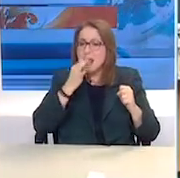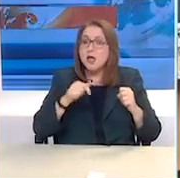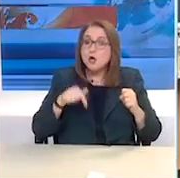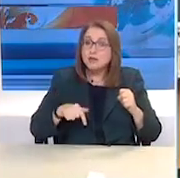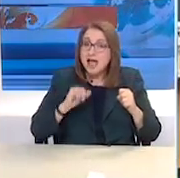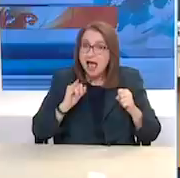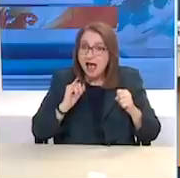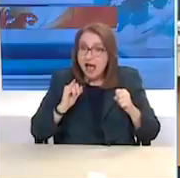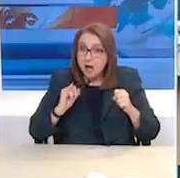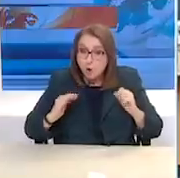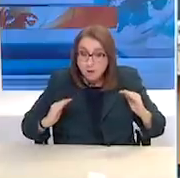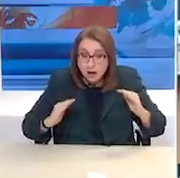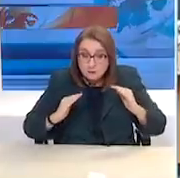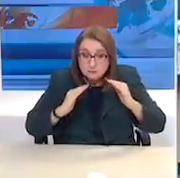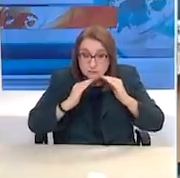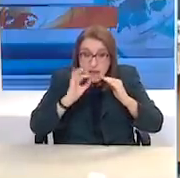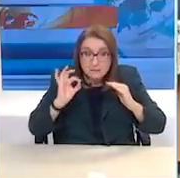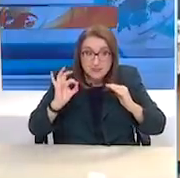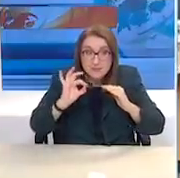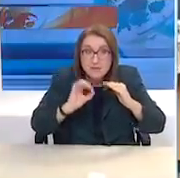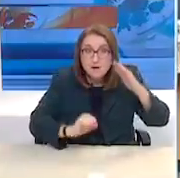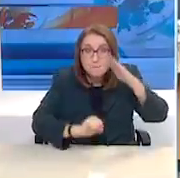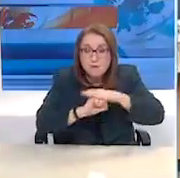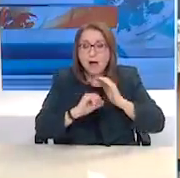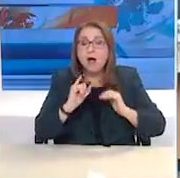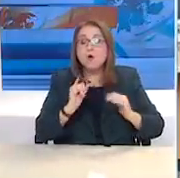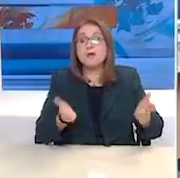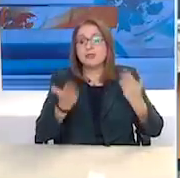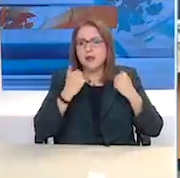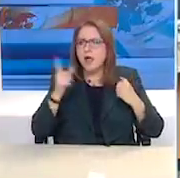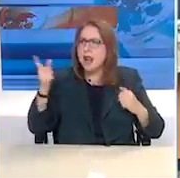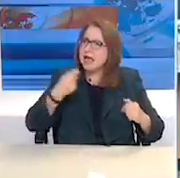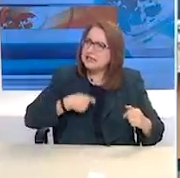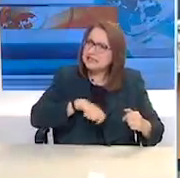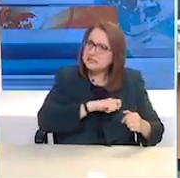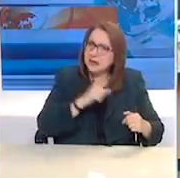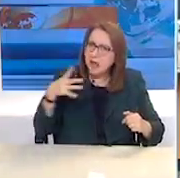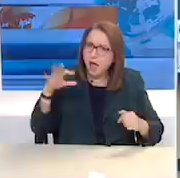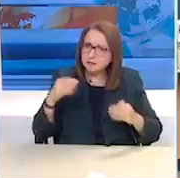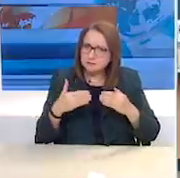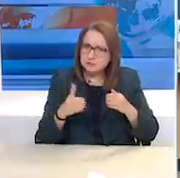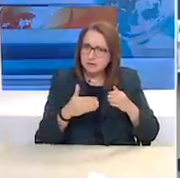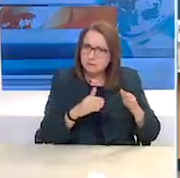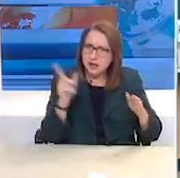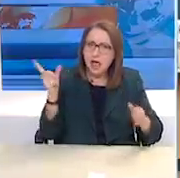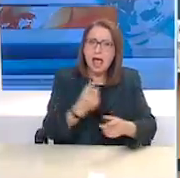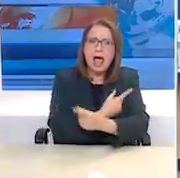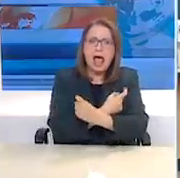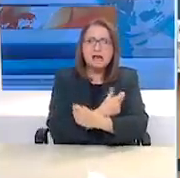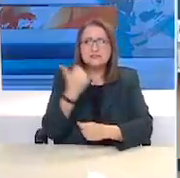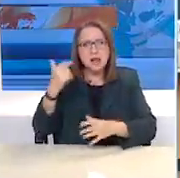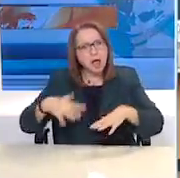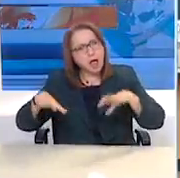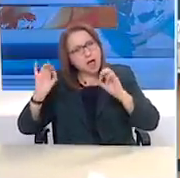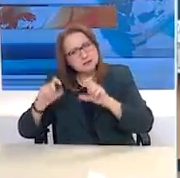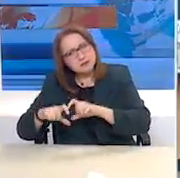Ισπανία προχωρούν σε σταδιακή άρση των μέτρων. Με δεδομένη τη μέχρι στιγμής επιτυχημένη πορεία της χώρας μας, εξετάζουμε ανάλογη σταδιακή